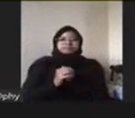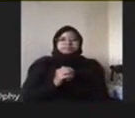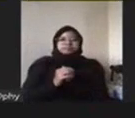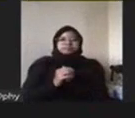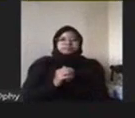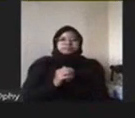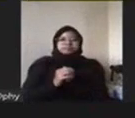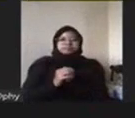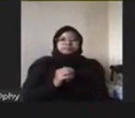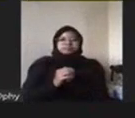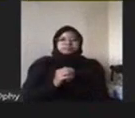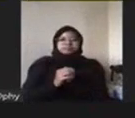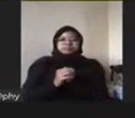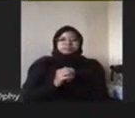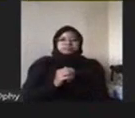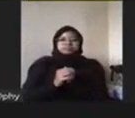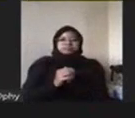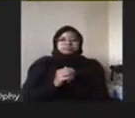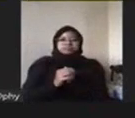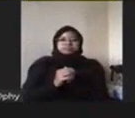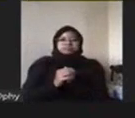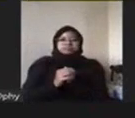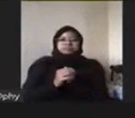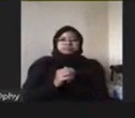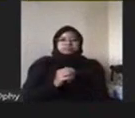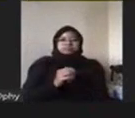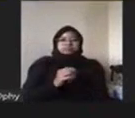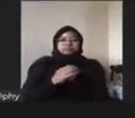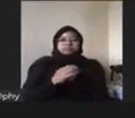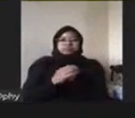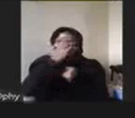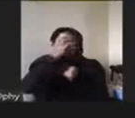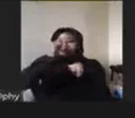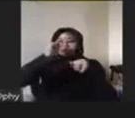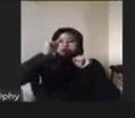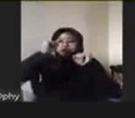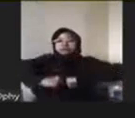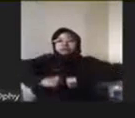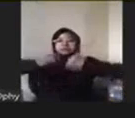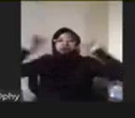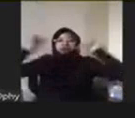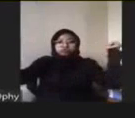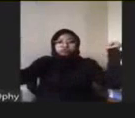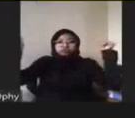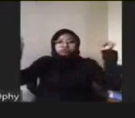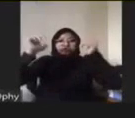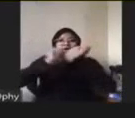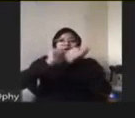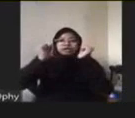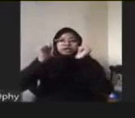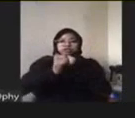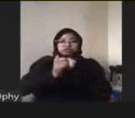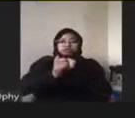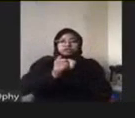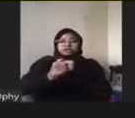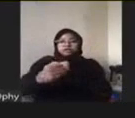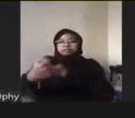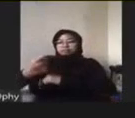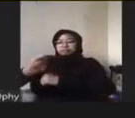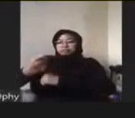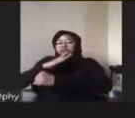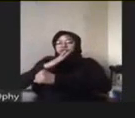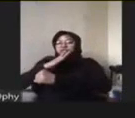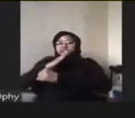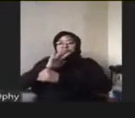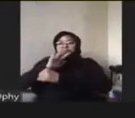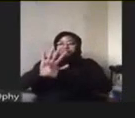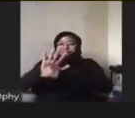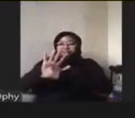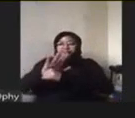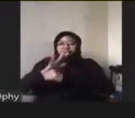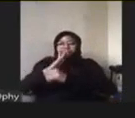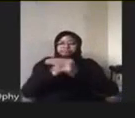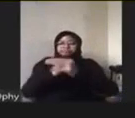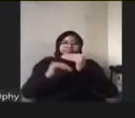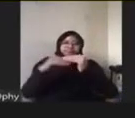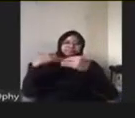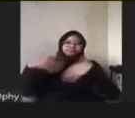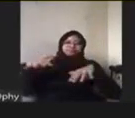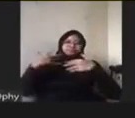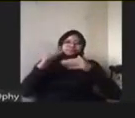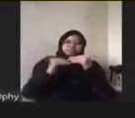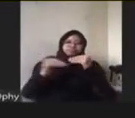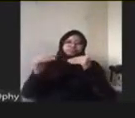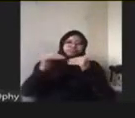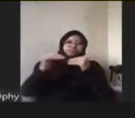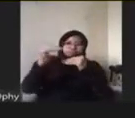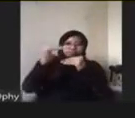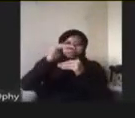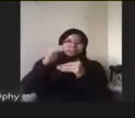Ini adalah, ya ini yang tidak setuju. Kasus yang terinfeksi COVID-19 masih tinggi, kata yang tidak setuju